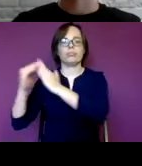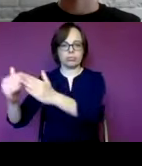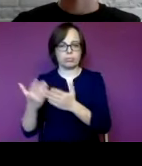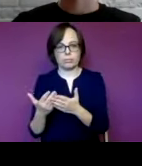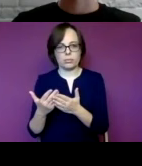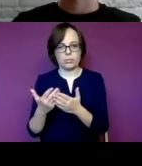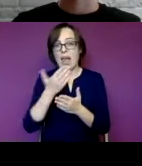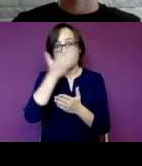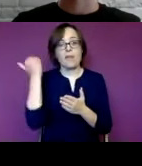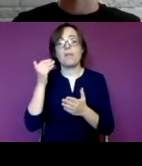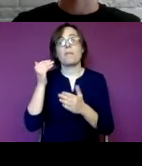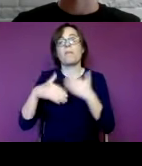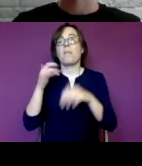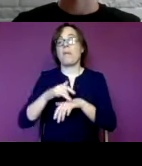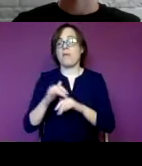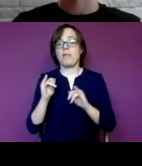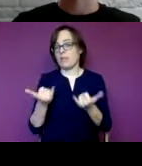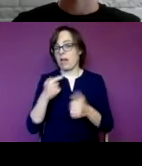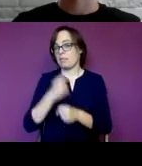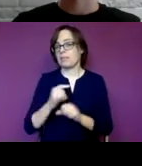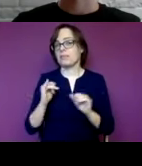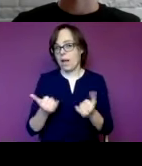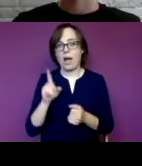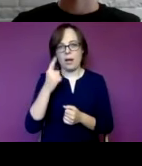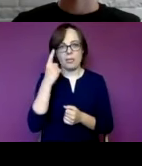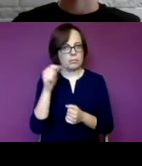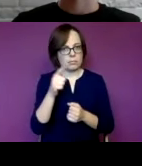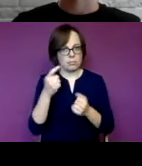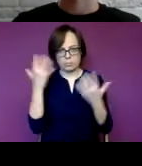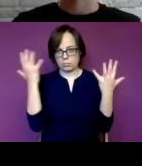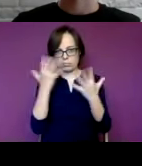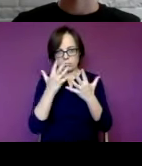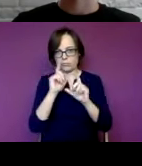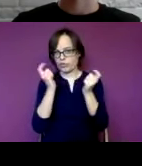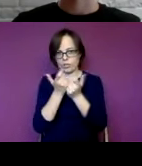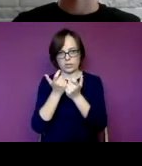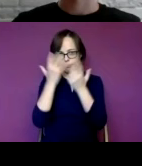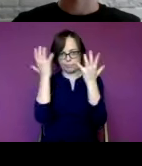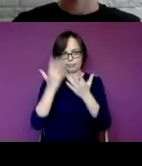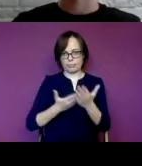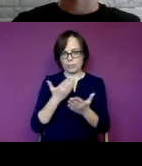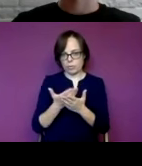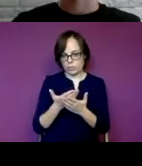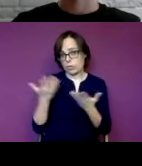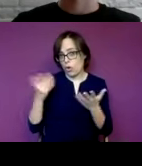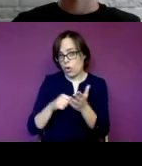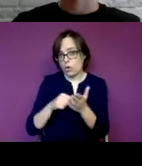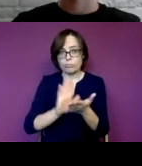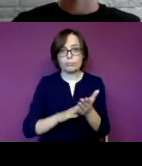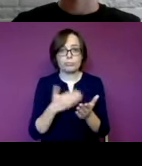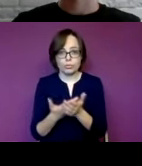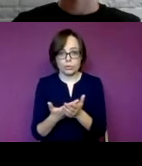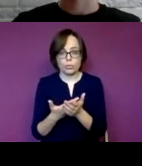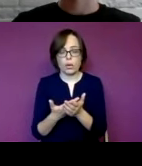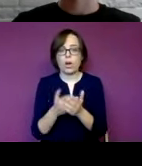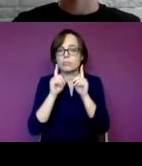na czym stanęło, ale była to dosyć szokująca propozycja. Myślę, że jest to egzemplifikacja tego, jak trudno jest spotkać